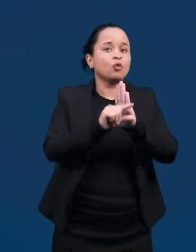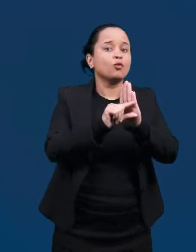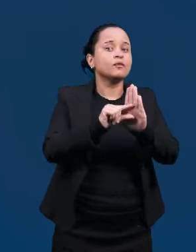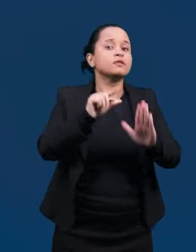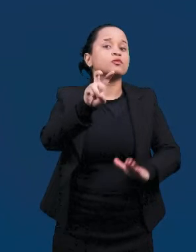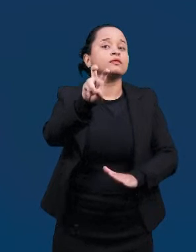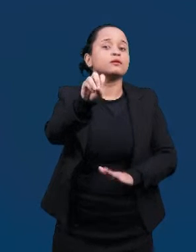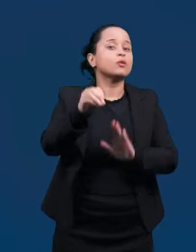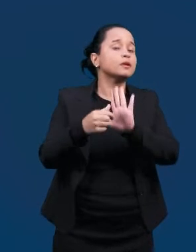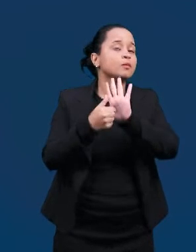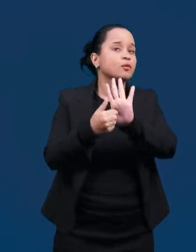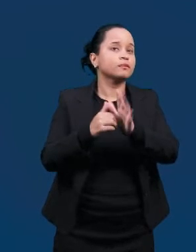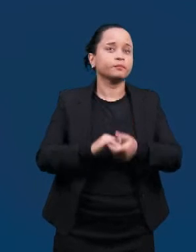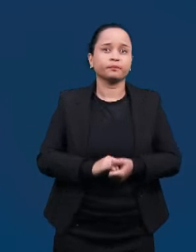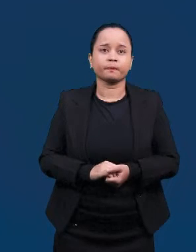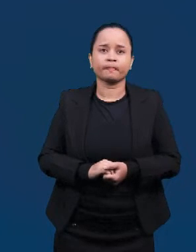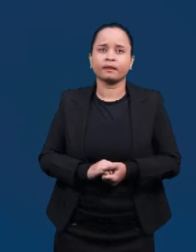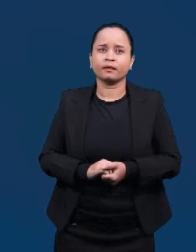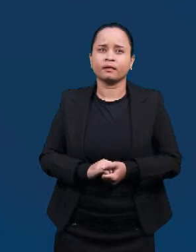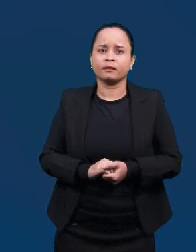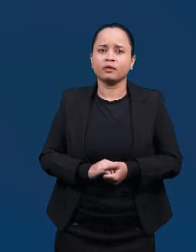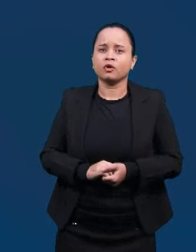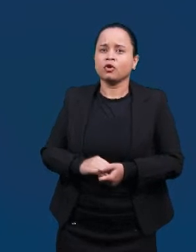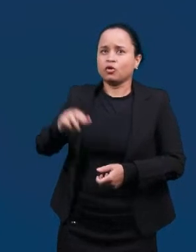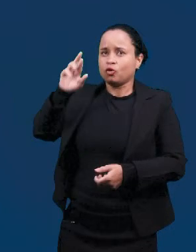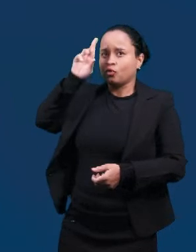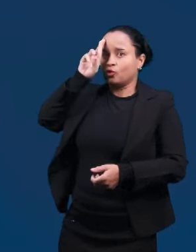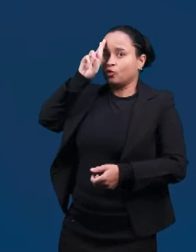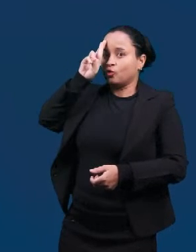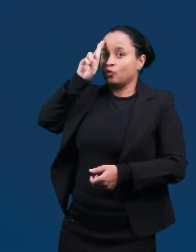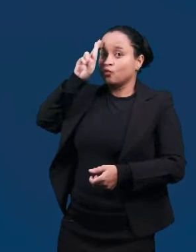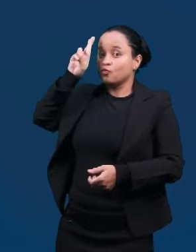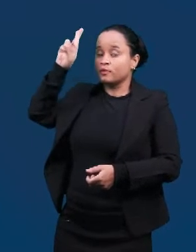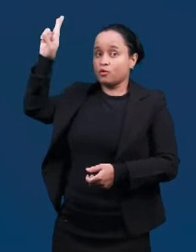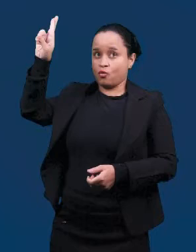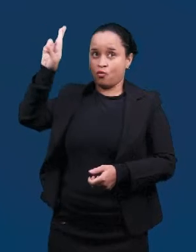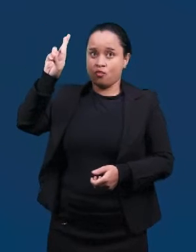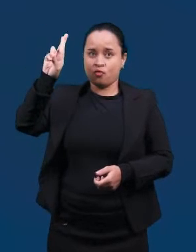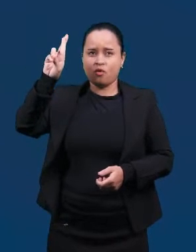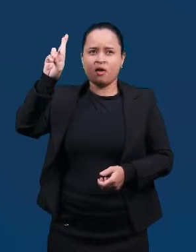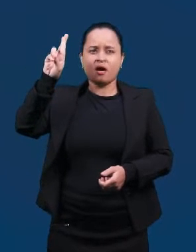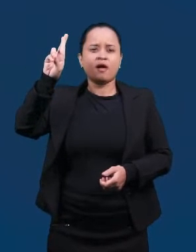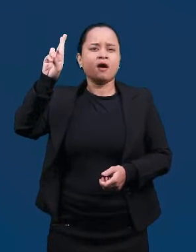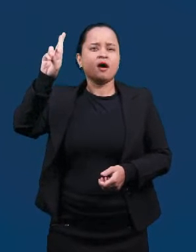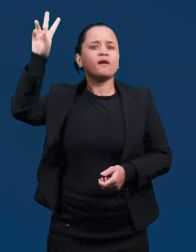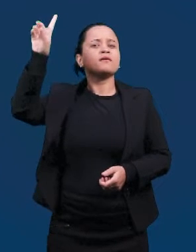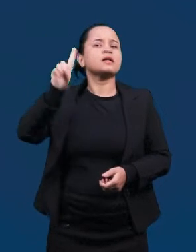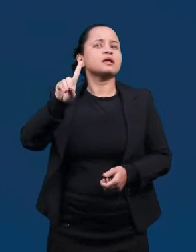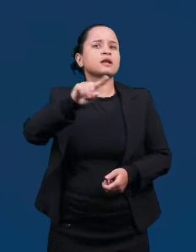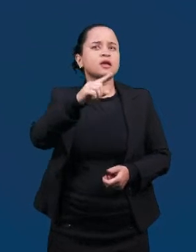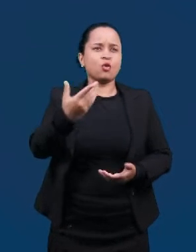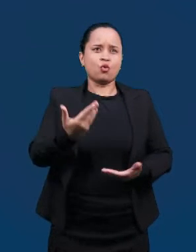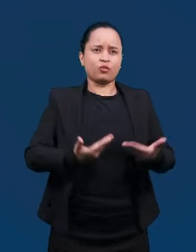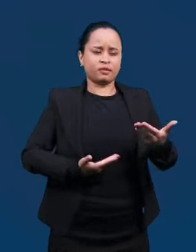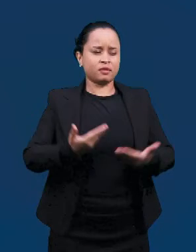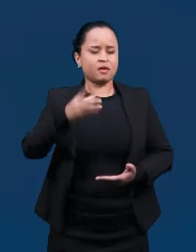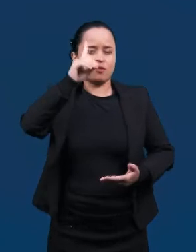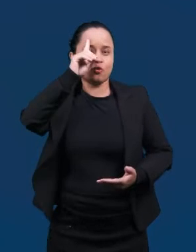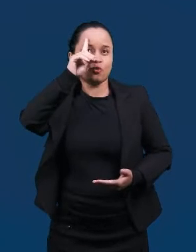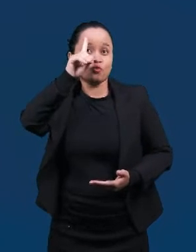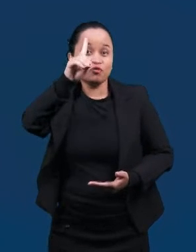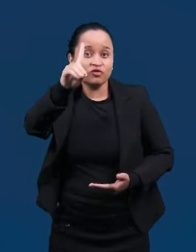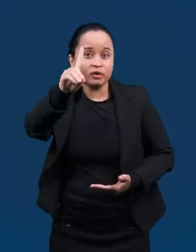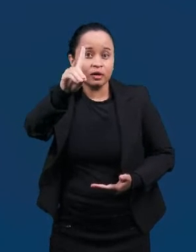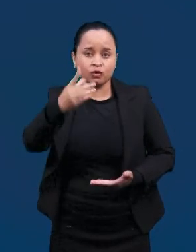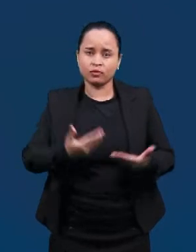То придет господин раба того в день, в который он не ожидает, и в час, который не